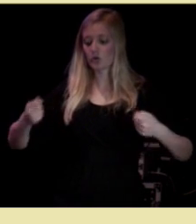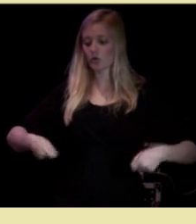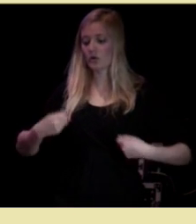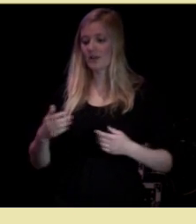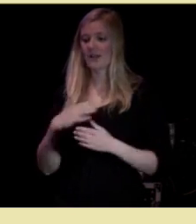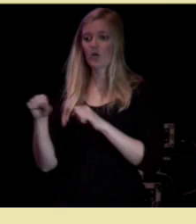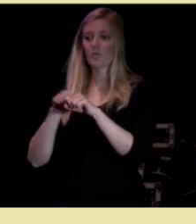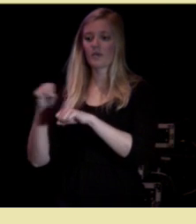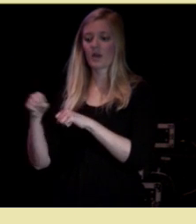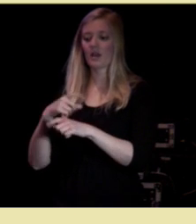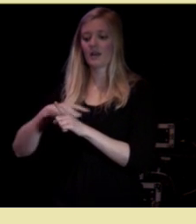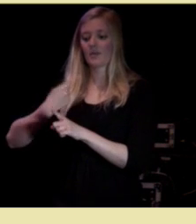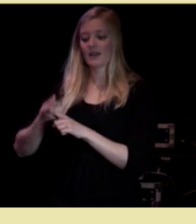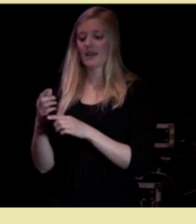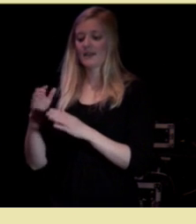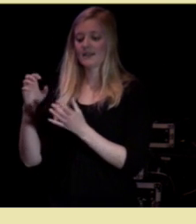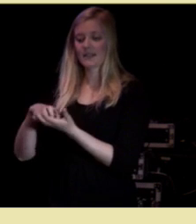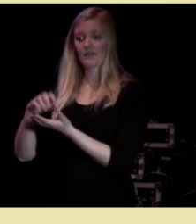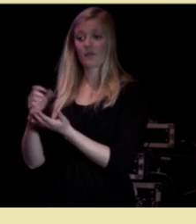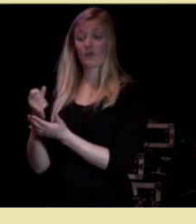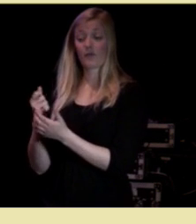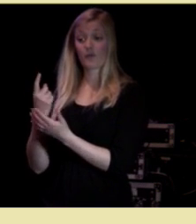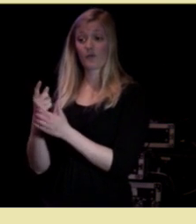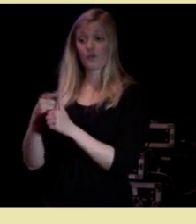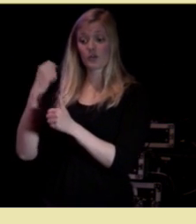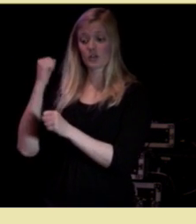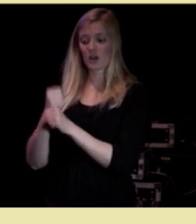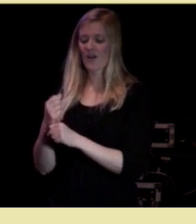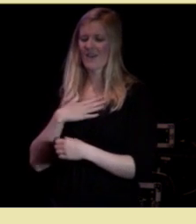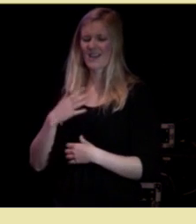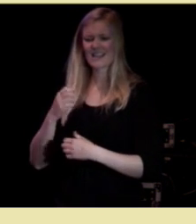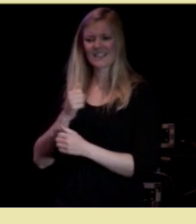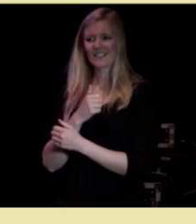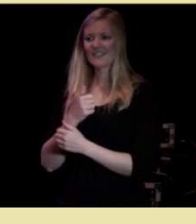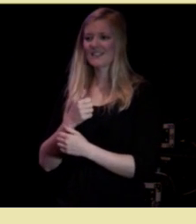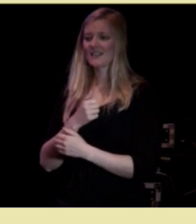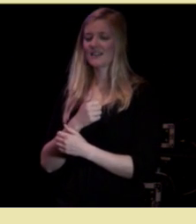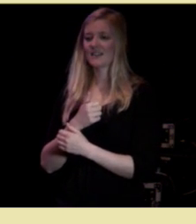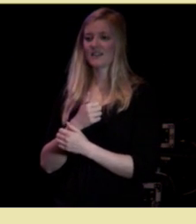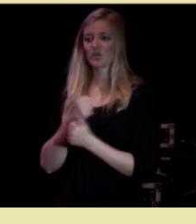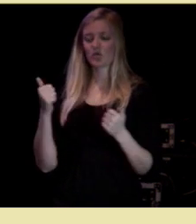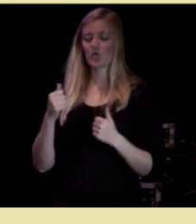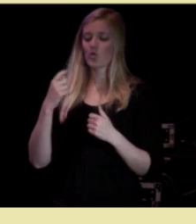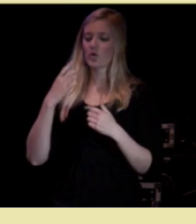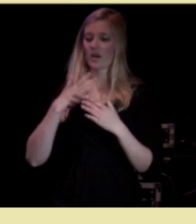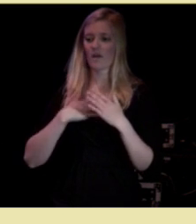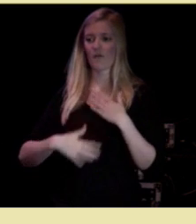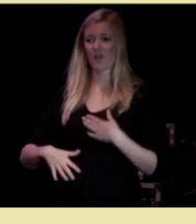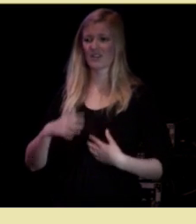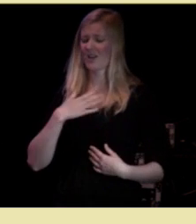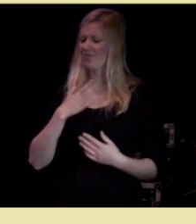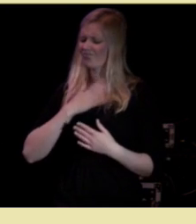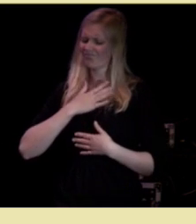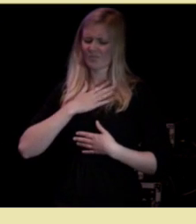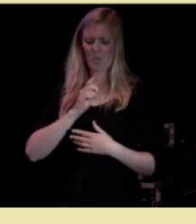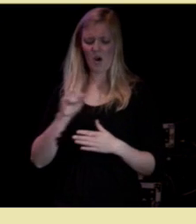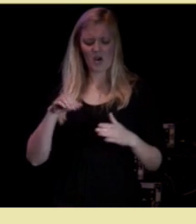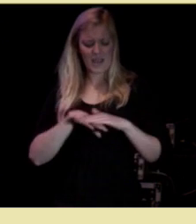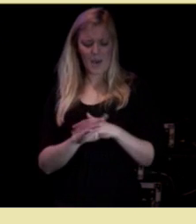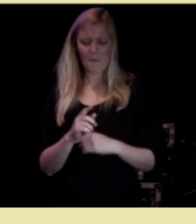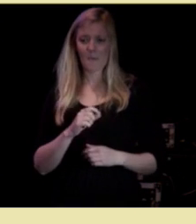kommunale rehabiliteringssenteret for første gang, ble han grepet av sterke følelser. Han ville bare hjem igjen. Det sto